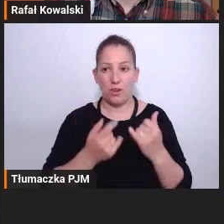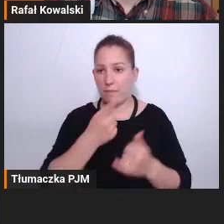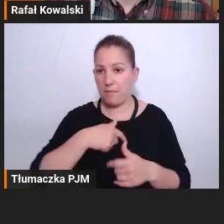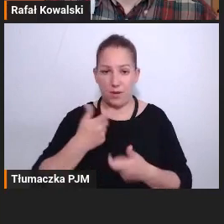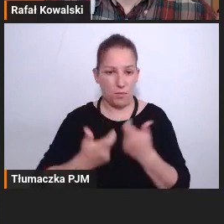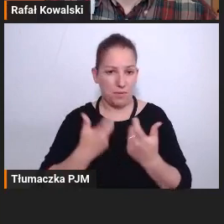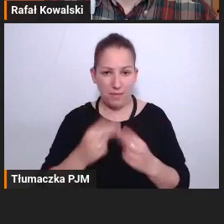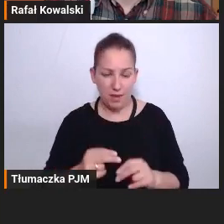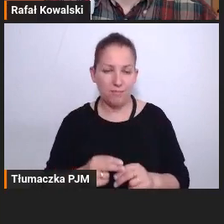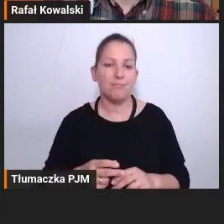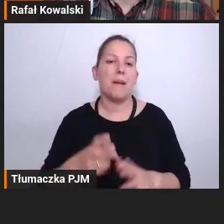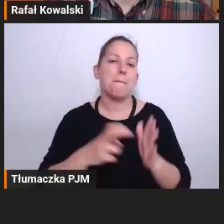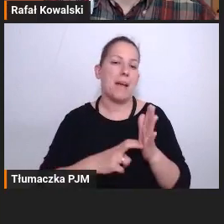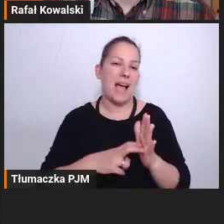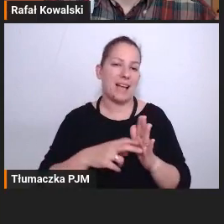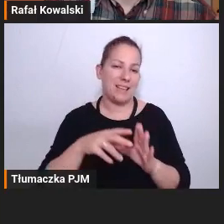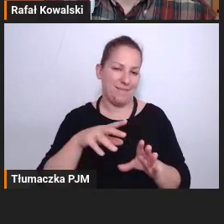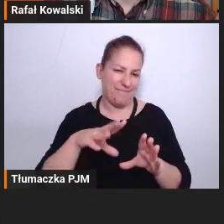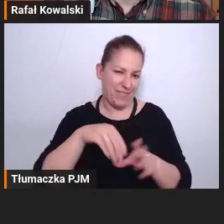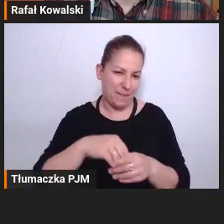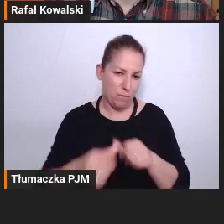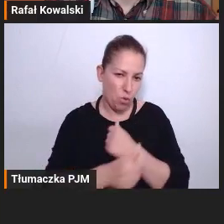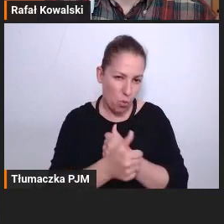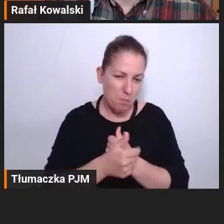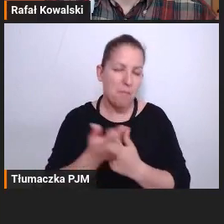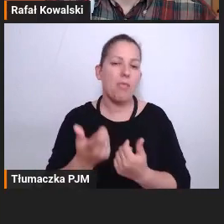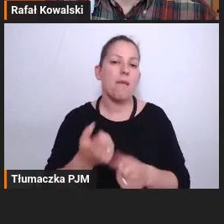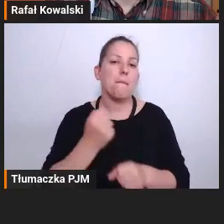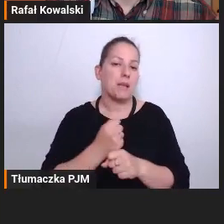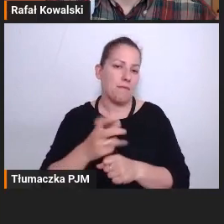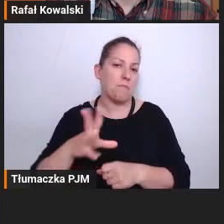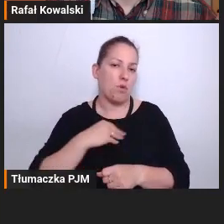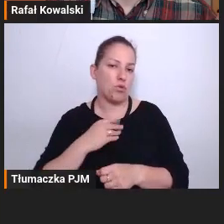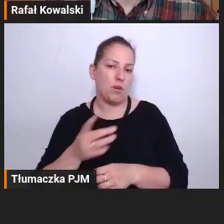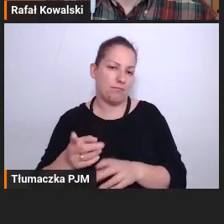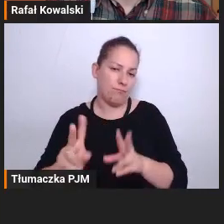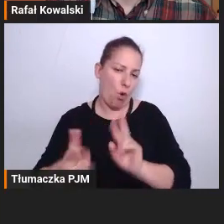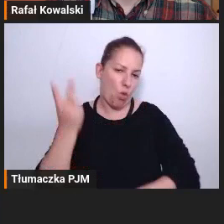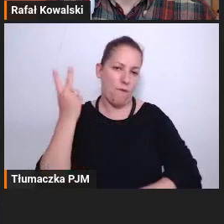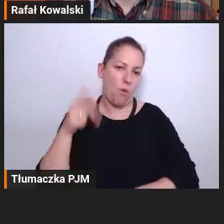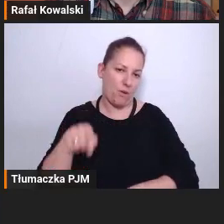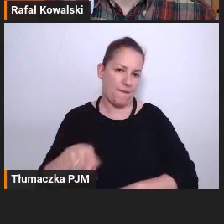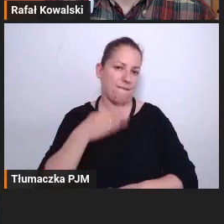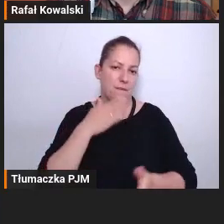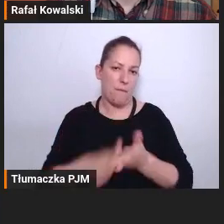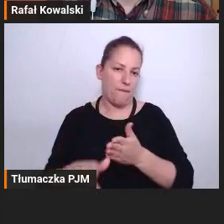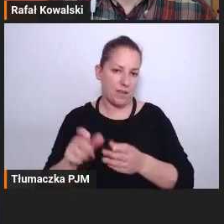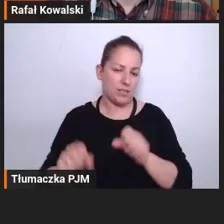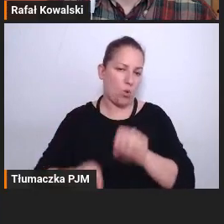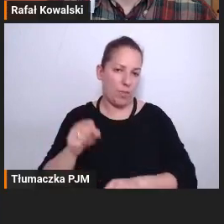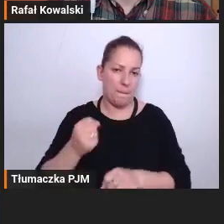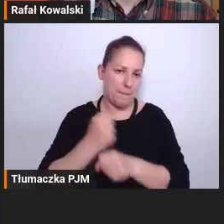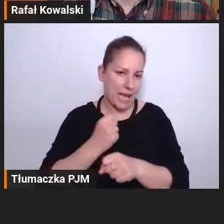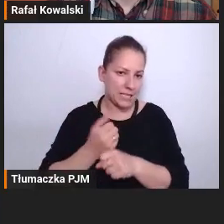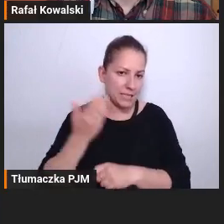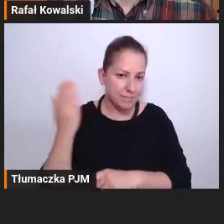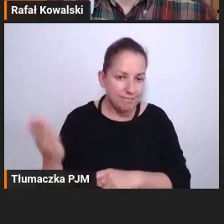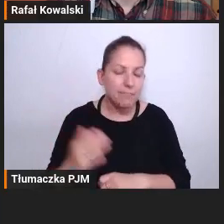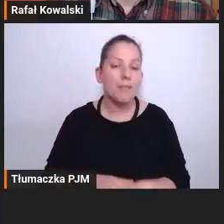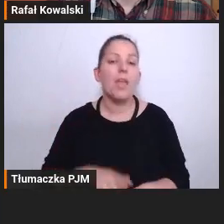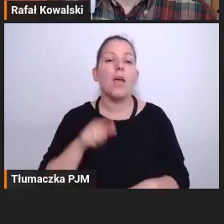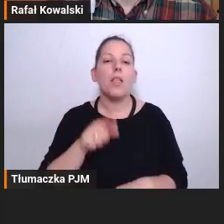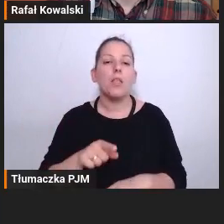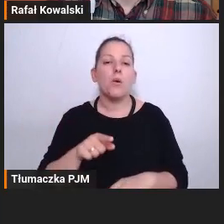mamy braki formalne i w związku z tym pracownik jak najbardziej może odwoływać się od takiego wypowiedzenia do sądu pracy. Tutaj